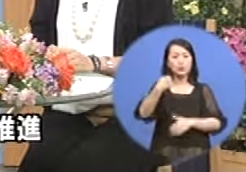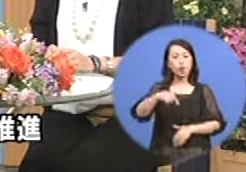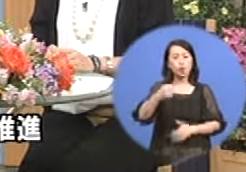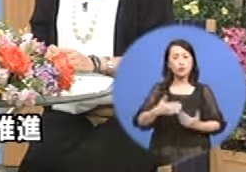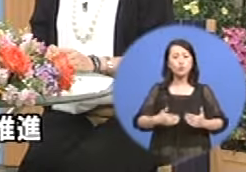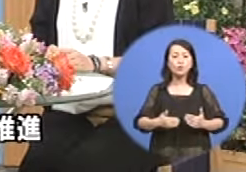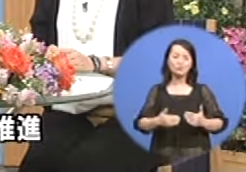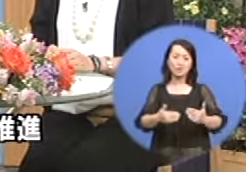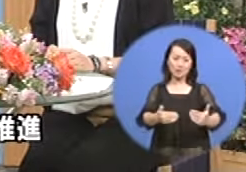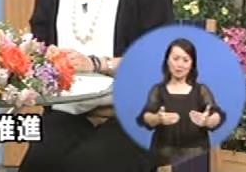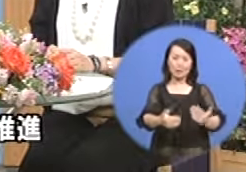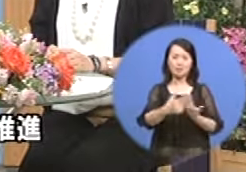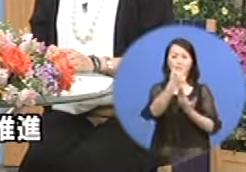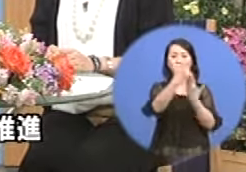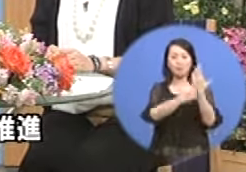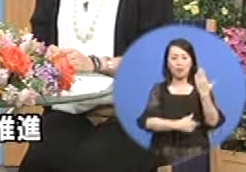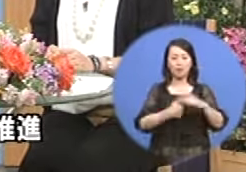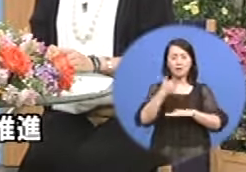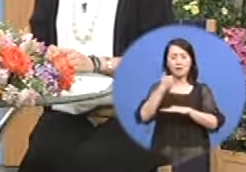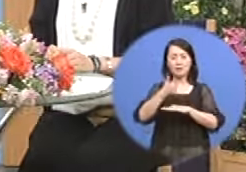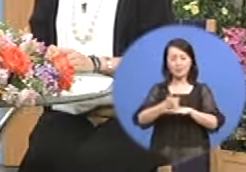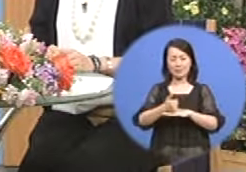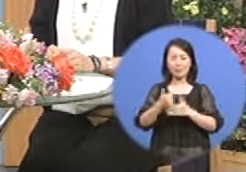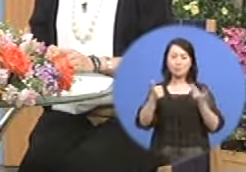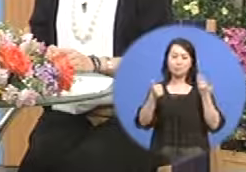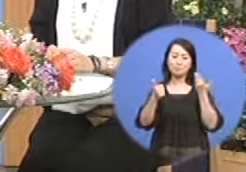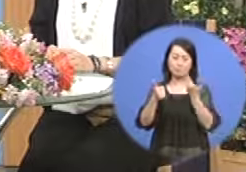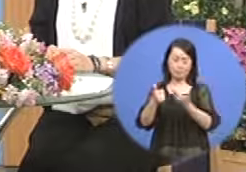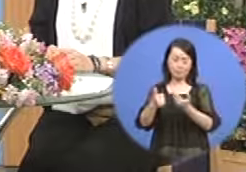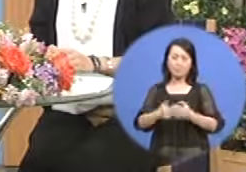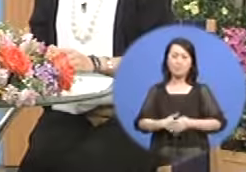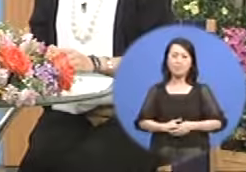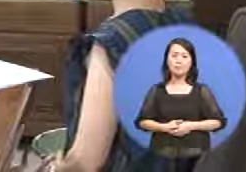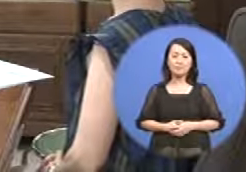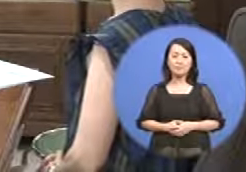に三坂知事にお話を伺っています。ご覧ください。